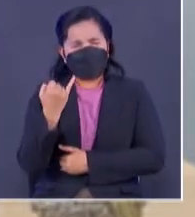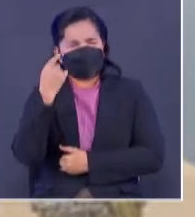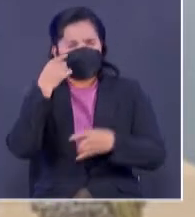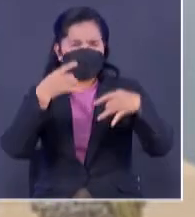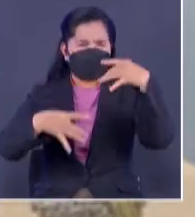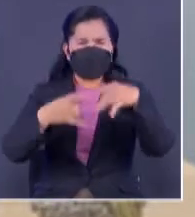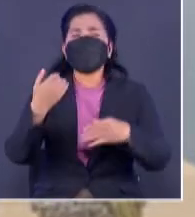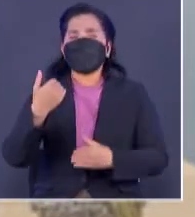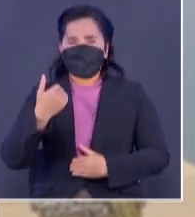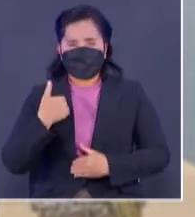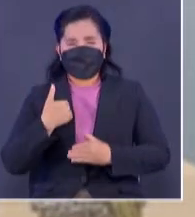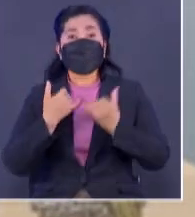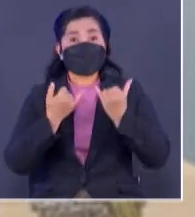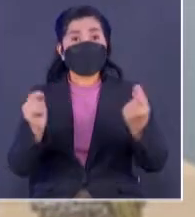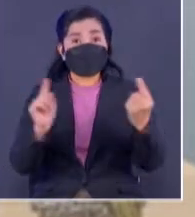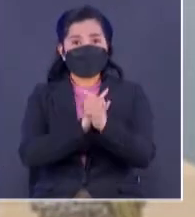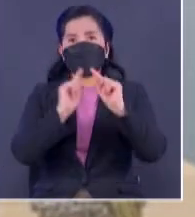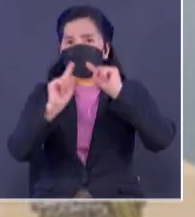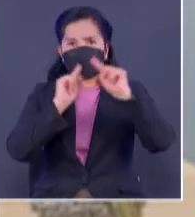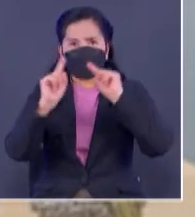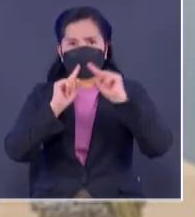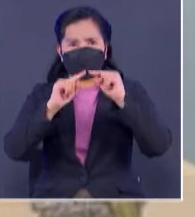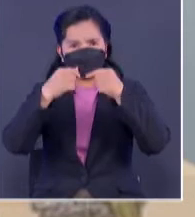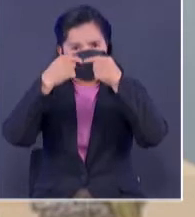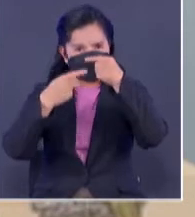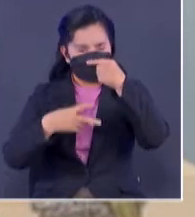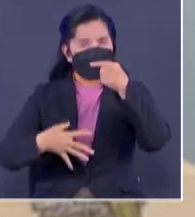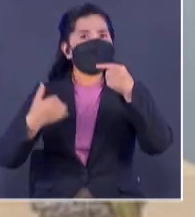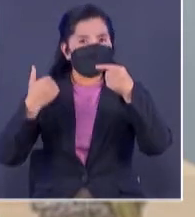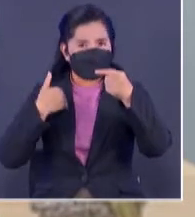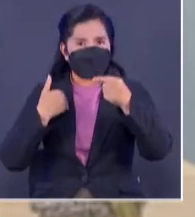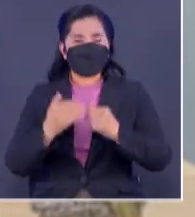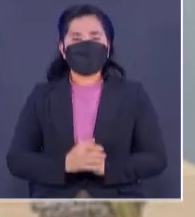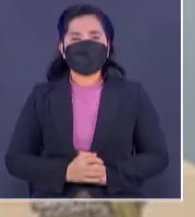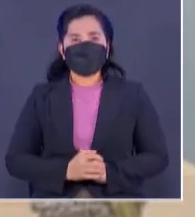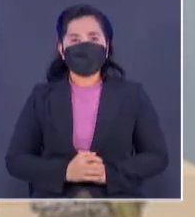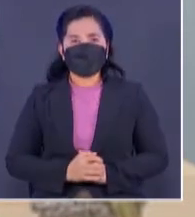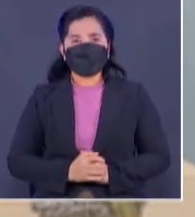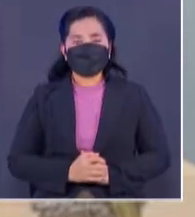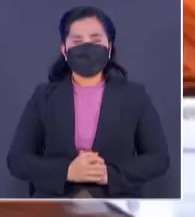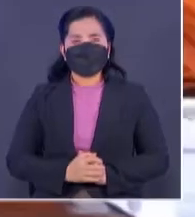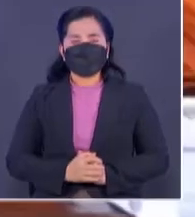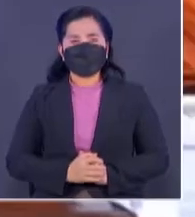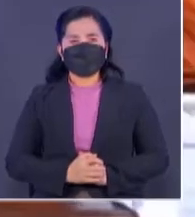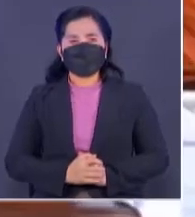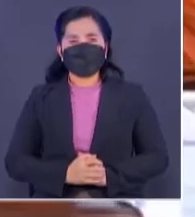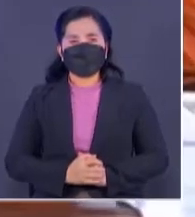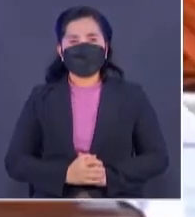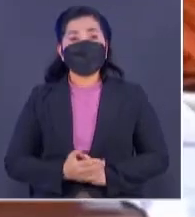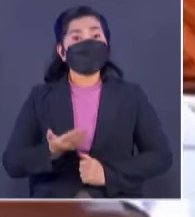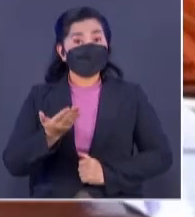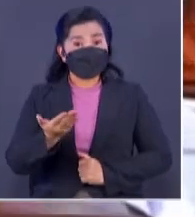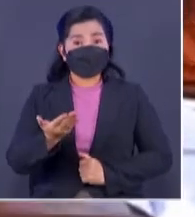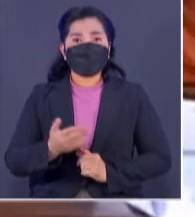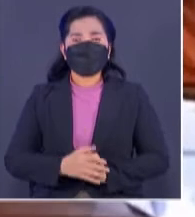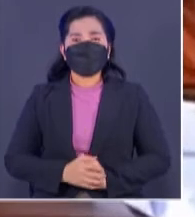เห็นด้วยจนกลายเป็นกระแสวิพากษ์วิจารณ์ในวงกว้างทีเดียวนะครับล่าสุดทับนางนายเพชรวัฒน์วัฒนพ